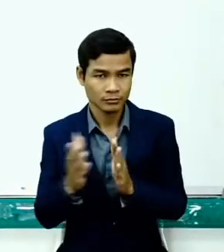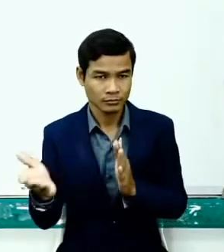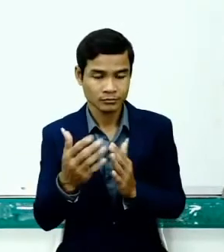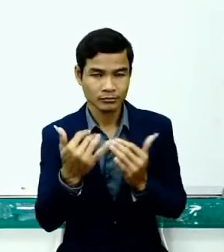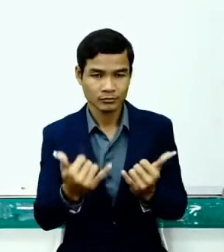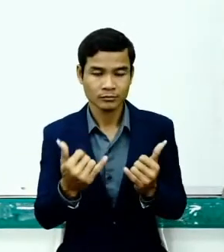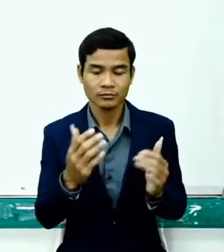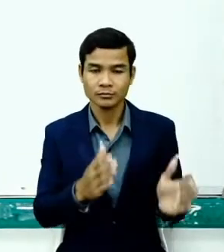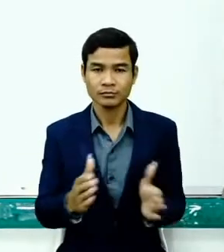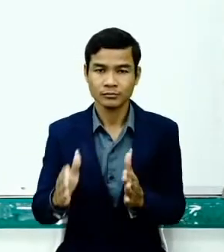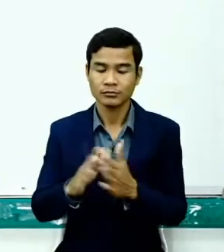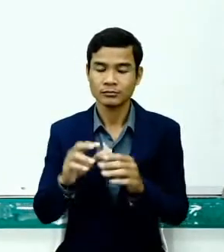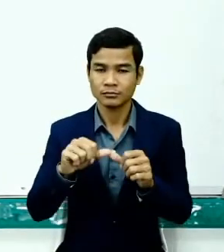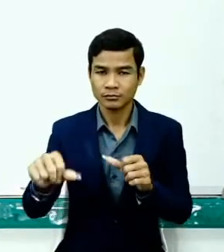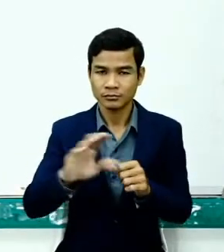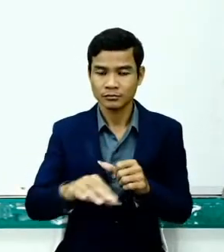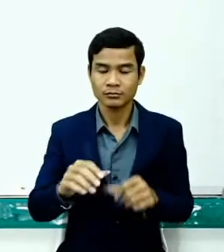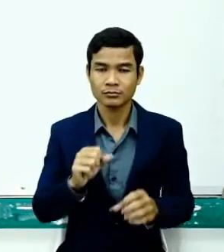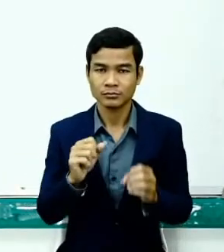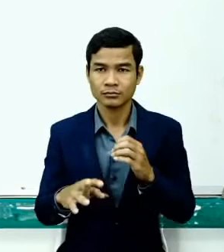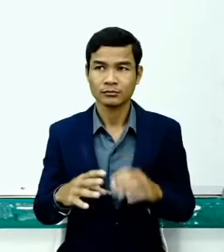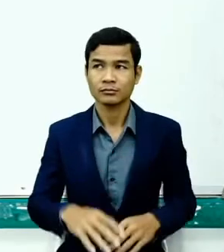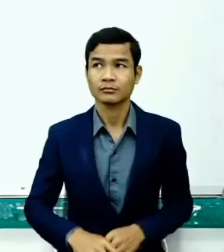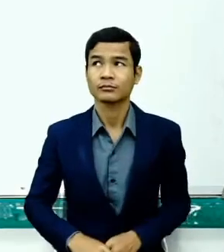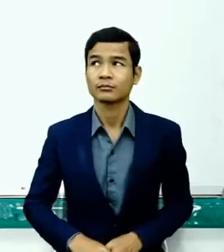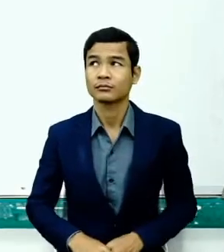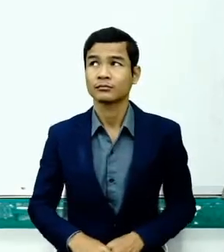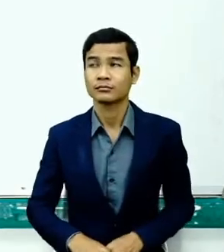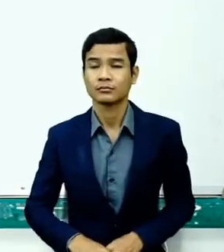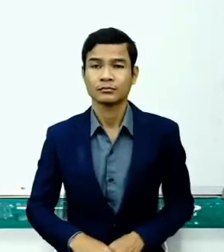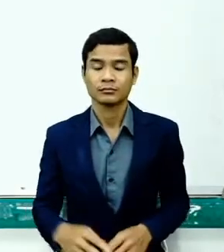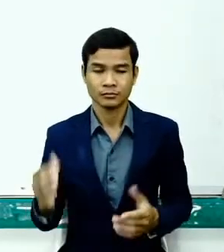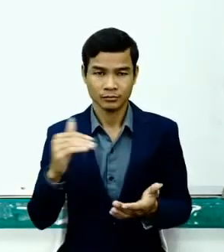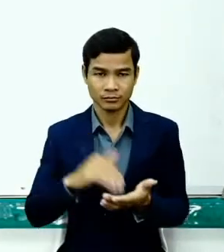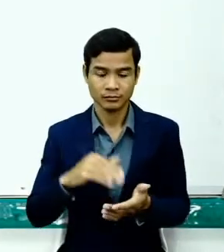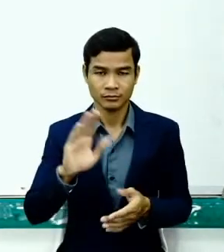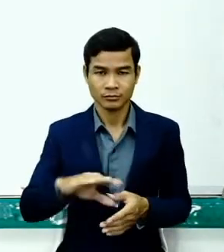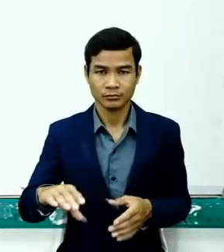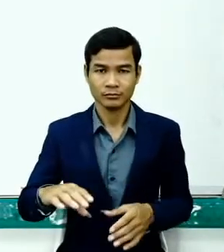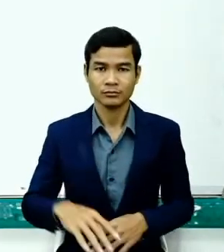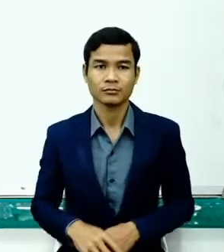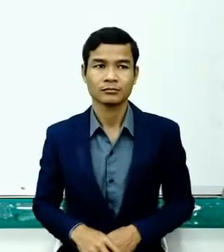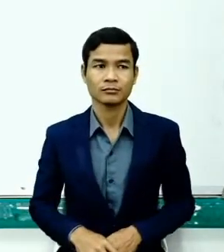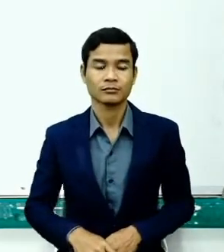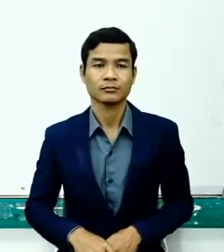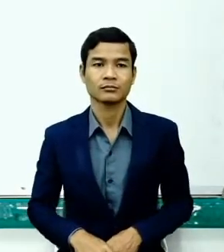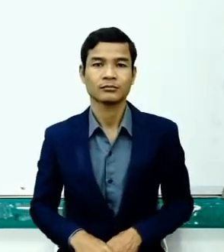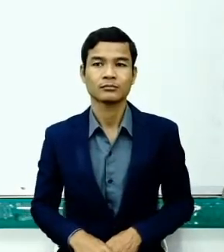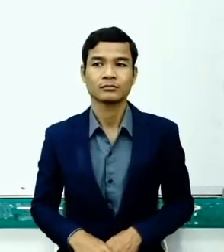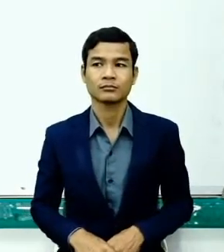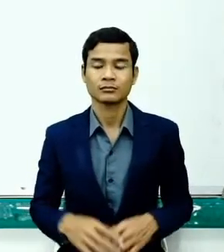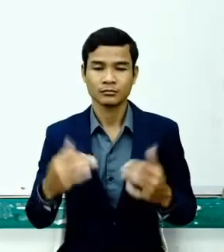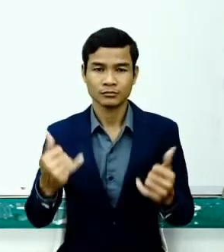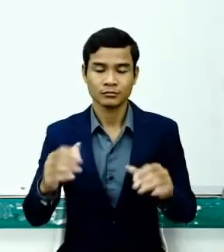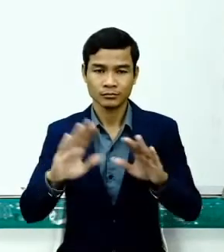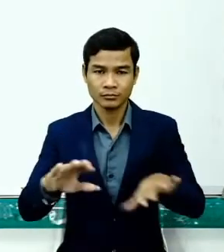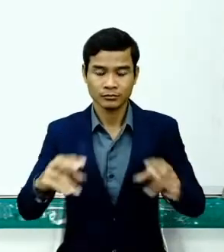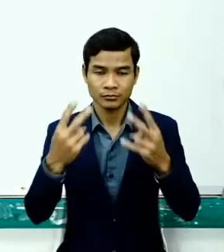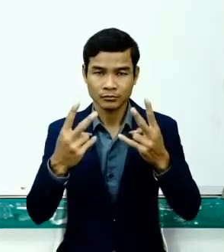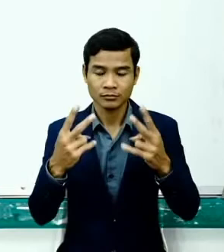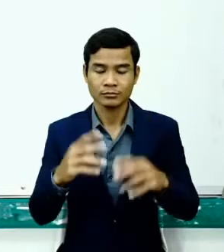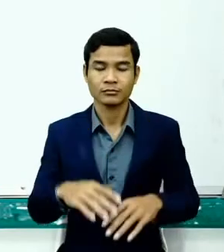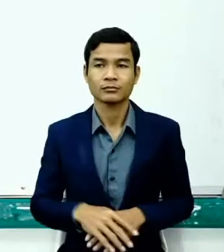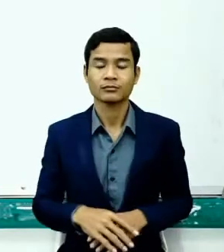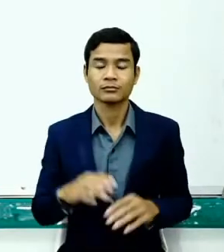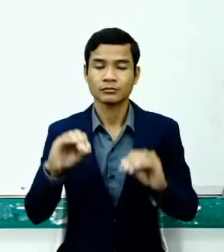កូនត្រៀមខ្លួនធ្វើបន្តទៀតចាប់ផ្ដើមម្ដងទៀតចាឥឡូវកូនចាំផ្ទៀងផ្ទាត់ជាមួយអ្នក